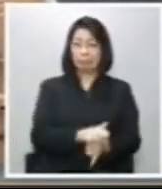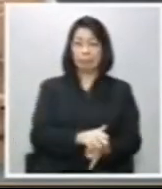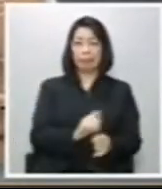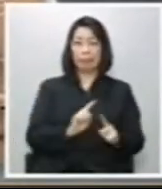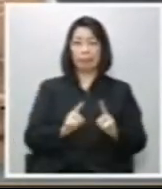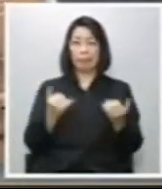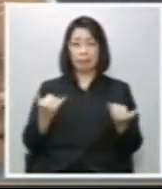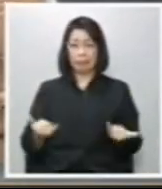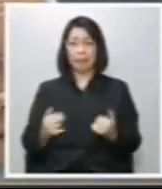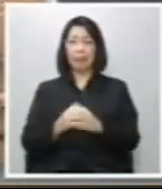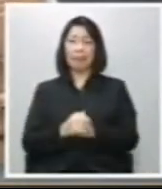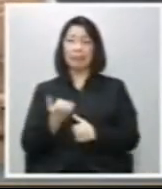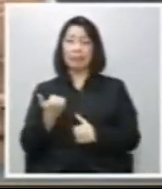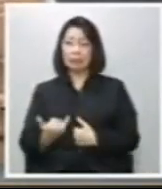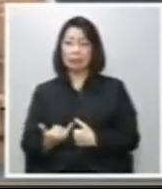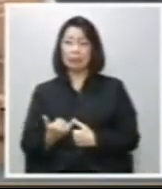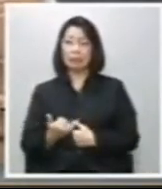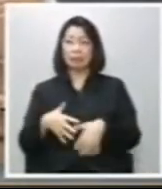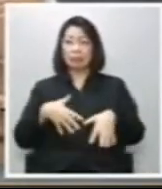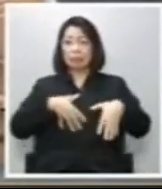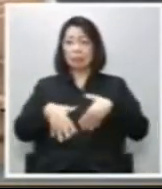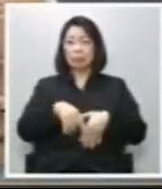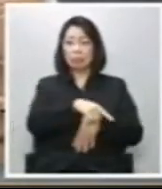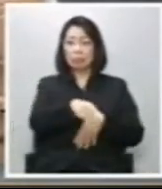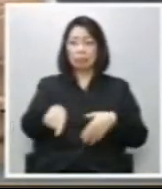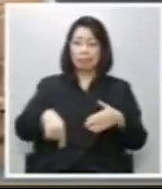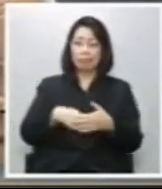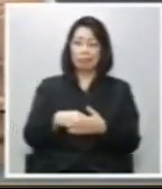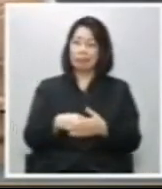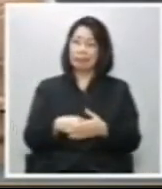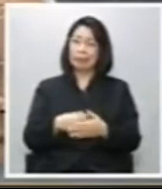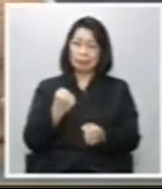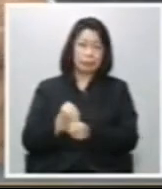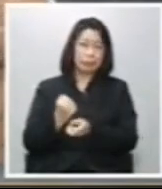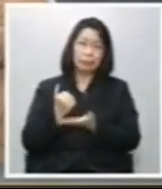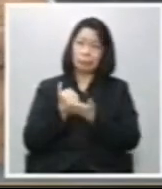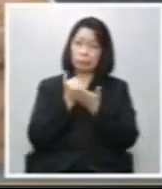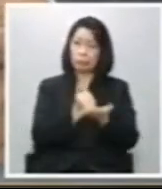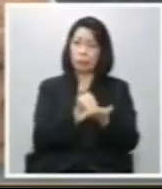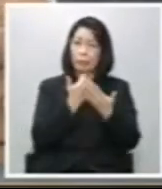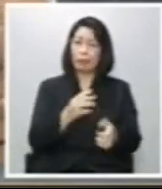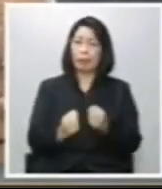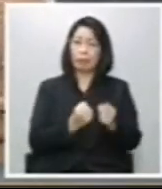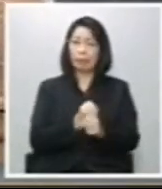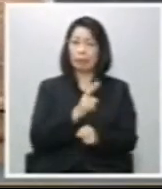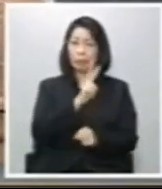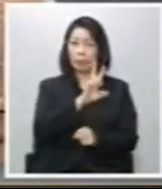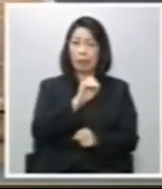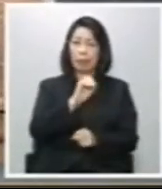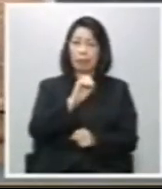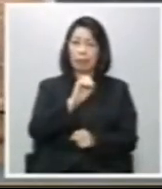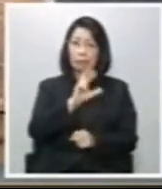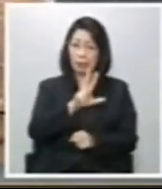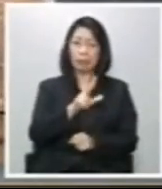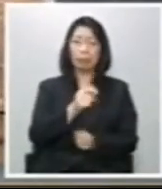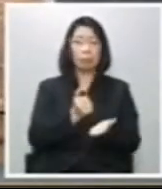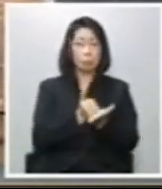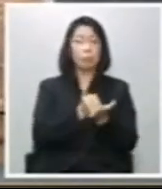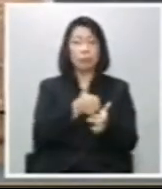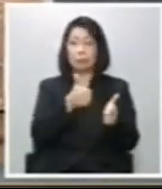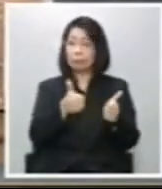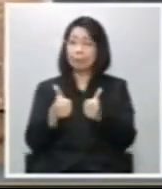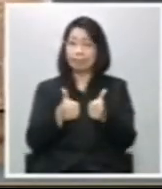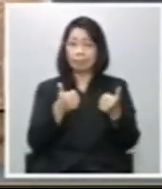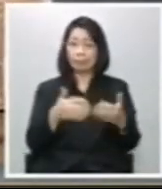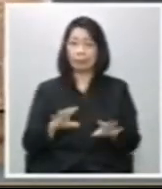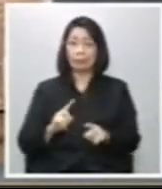แล้วก็มีการขอโฉนดชุมชนในปี2553เรียบร้อยแล้วและมติเมื่อวันที่2มิถุน